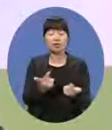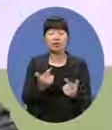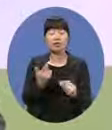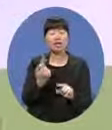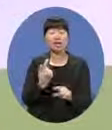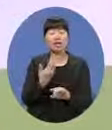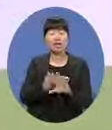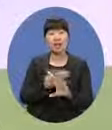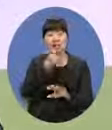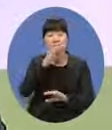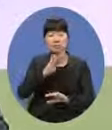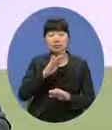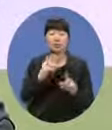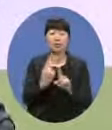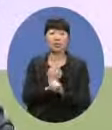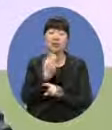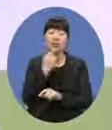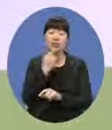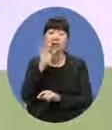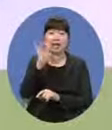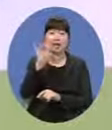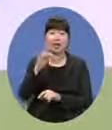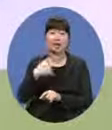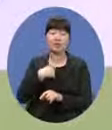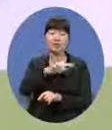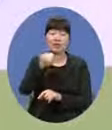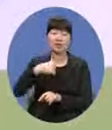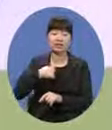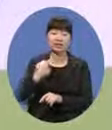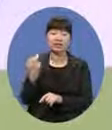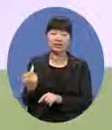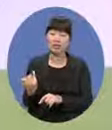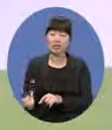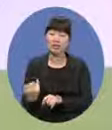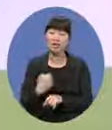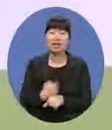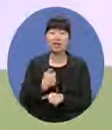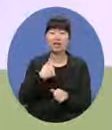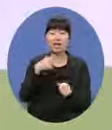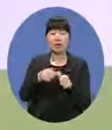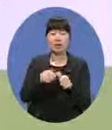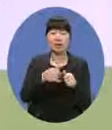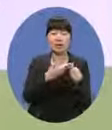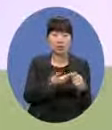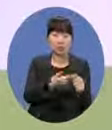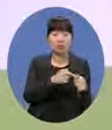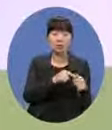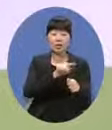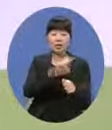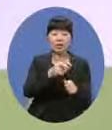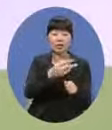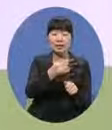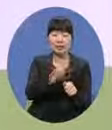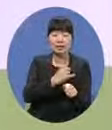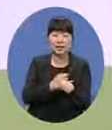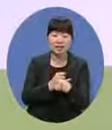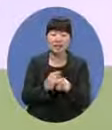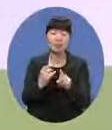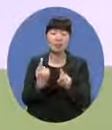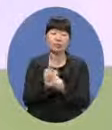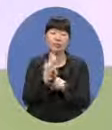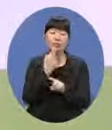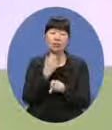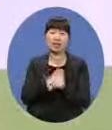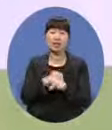없는 거는 너희들이 내 그 동생이라는 거음 내가 멘토 너희들이 멘트라 거 이건 변함이 없을 것이다 이런